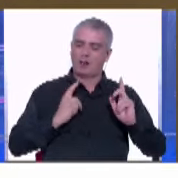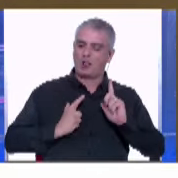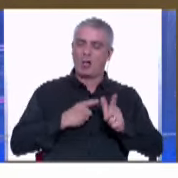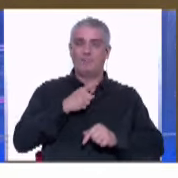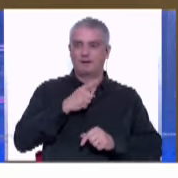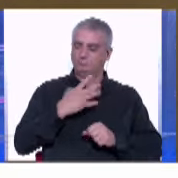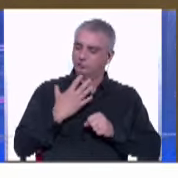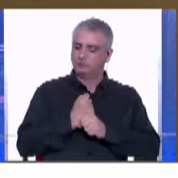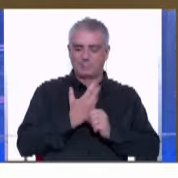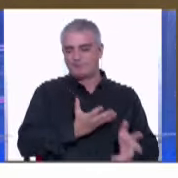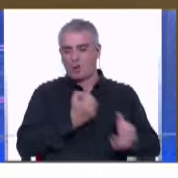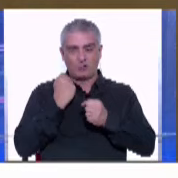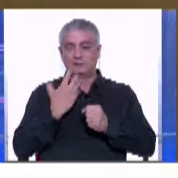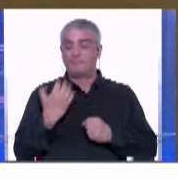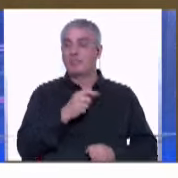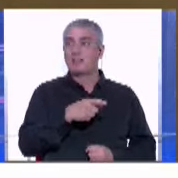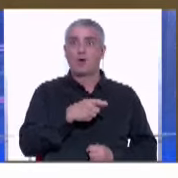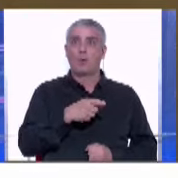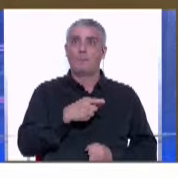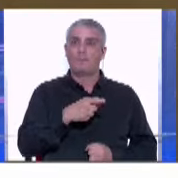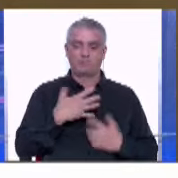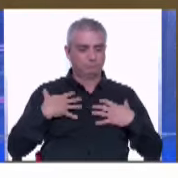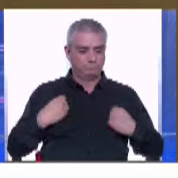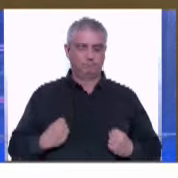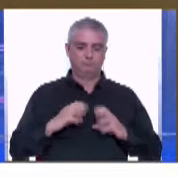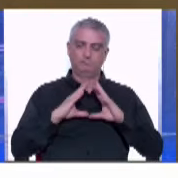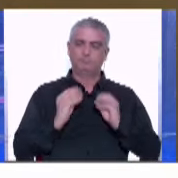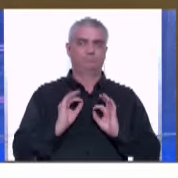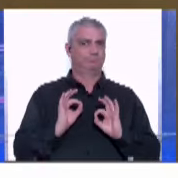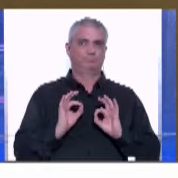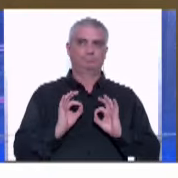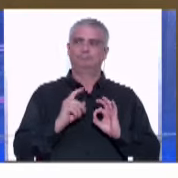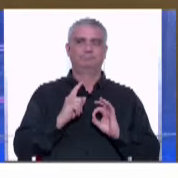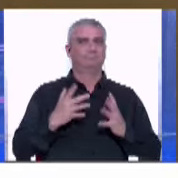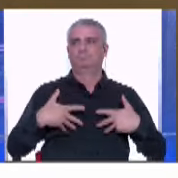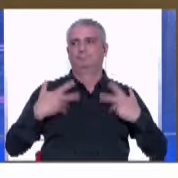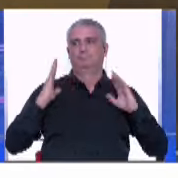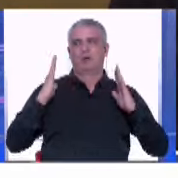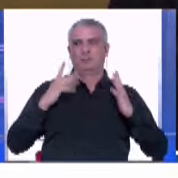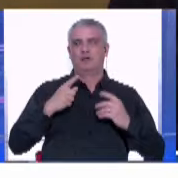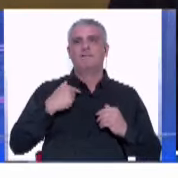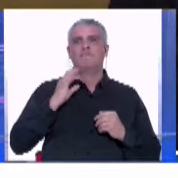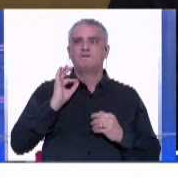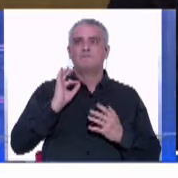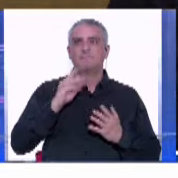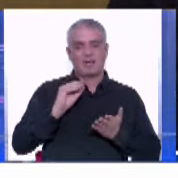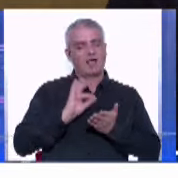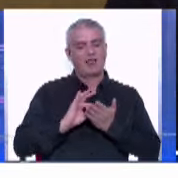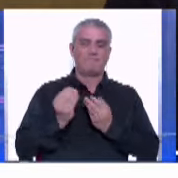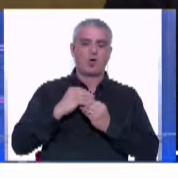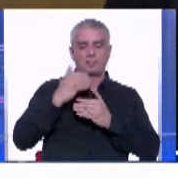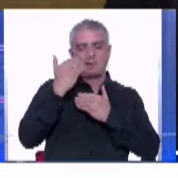האלה שמצליחים לחלץ את בני ערובה בשלום, היא בשמיים, ואין ספק שנכתב פה